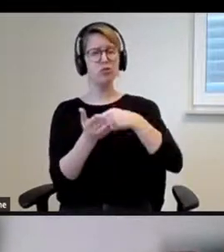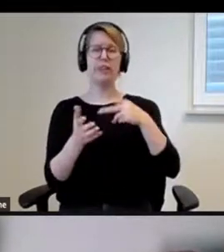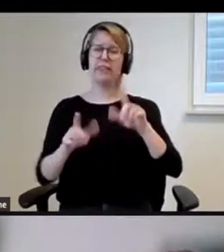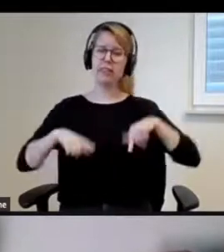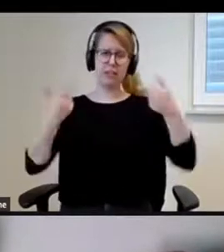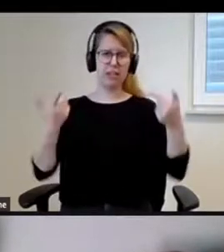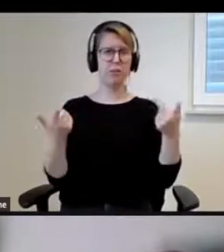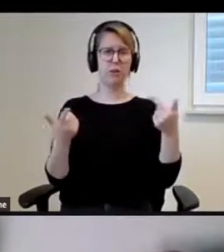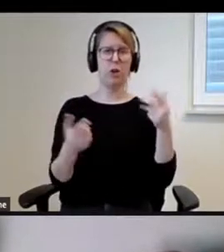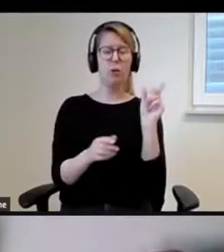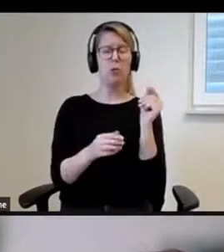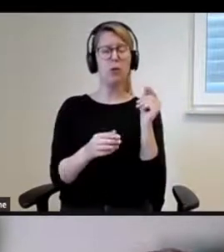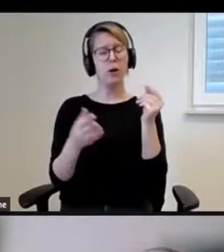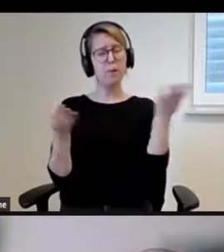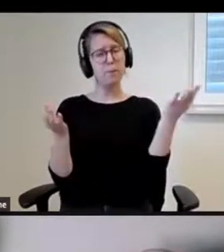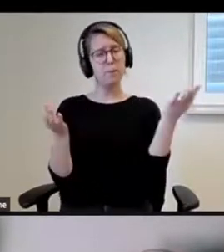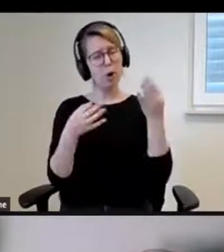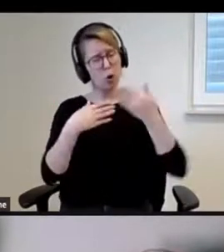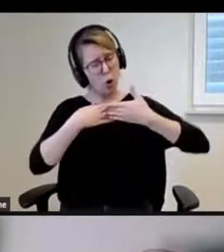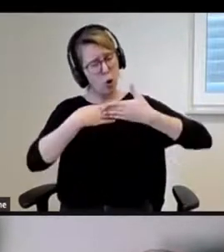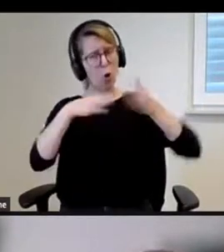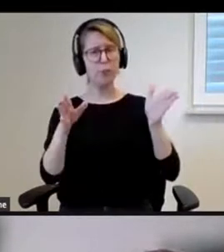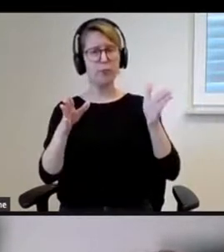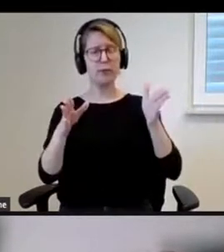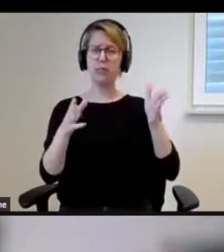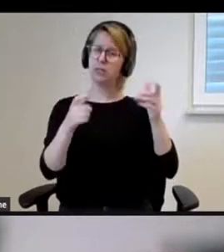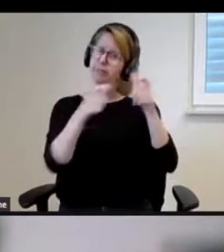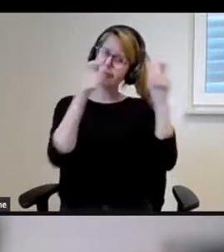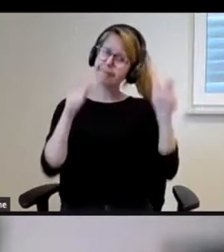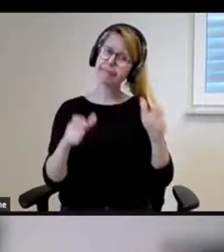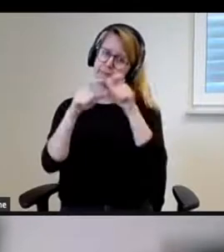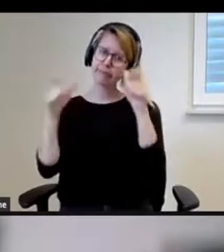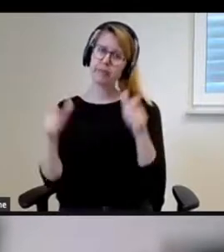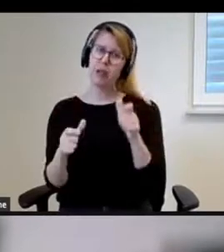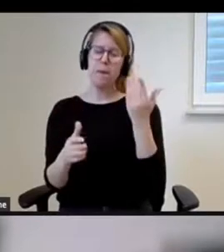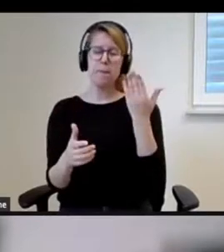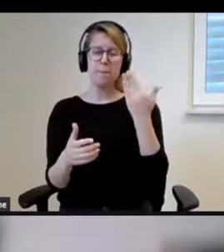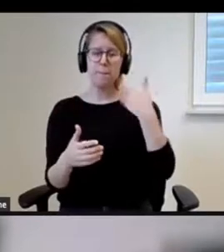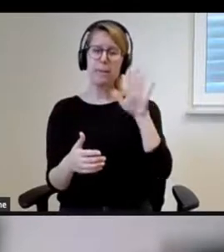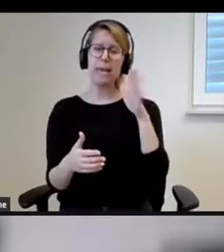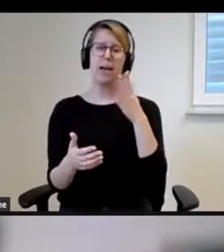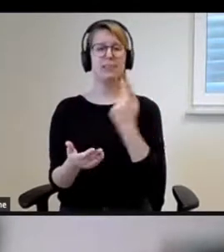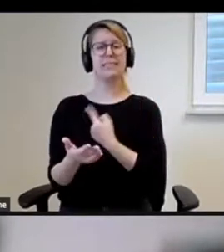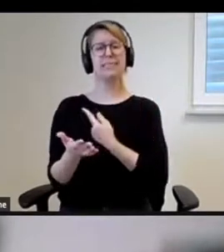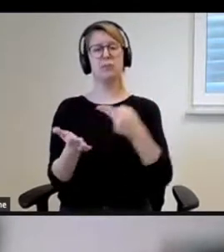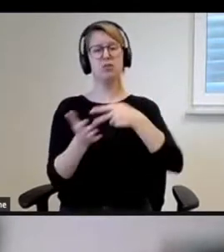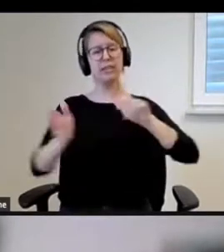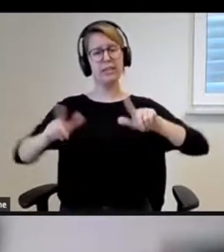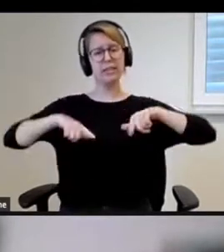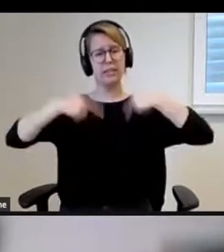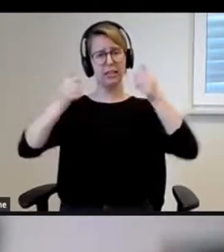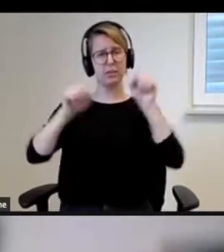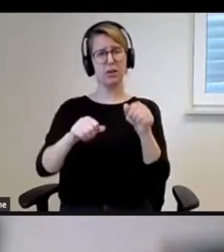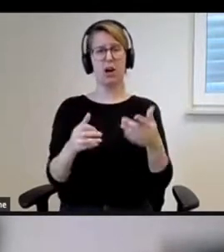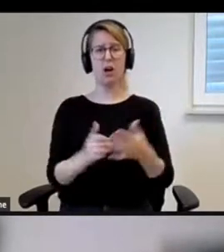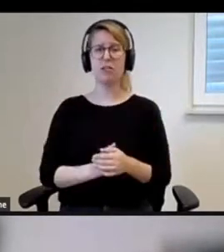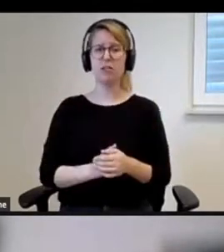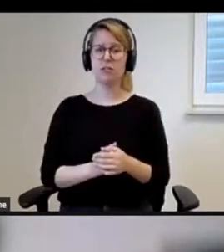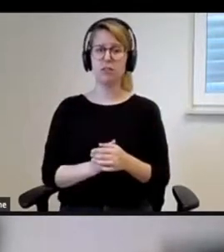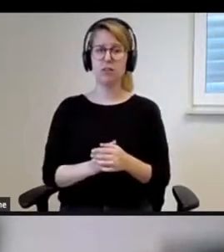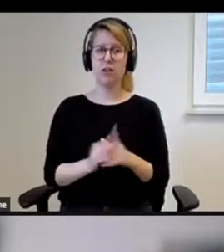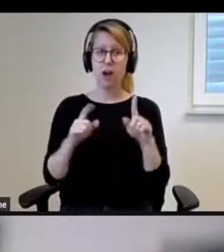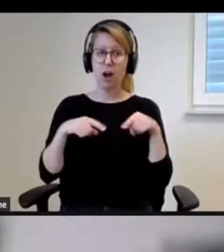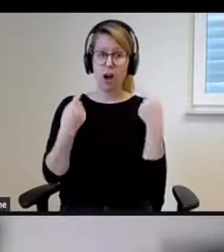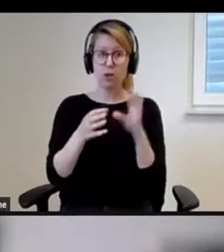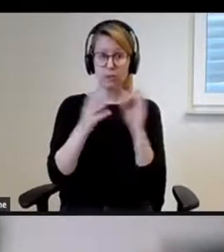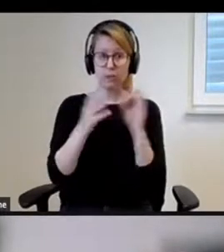vivre plus avec plus d'indépendance. Alors, quand on regarde l'emploi, il y a aussi un problème.